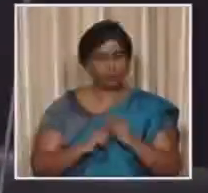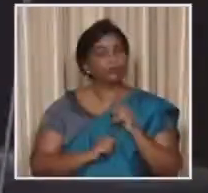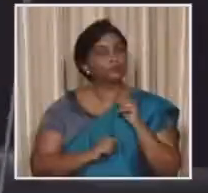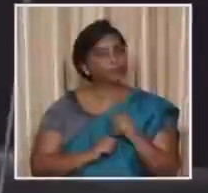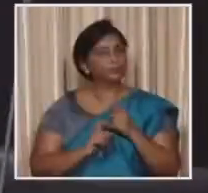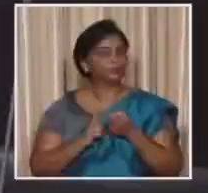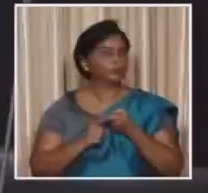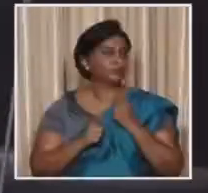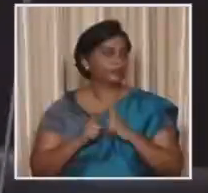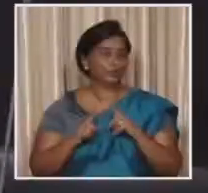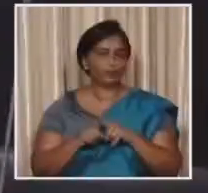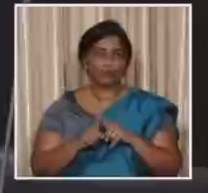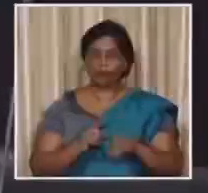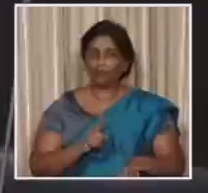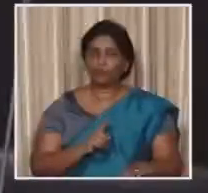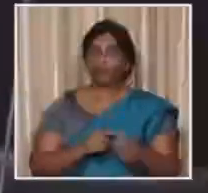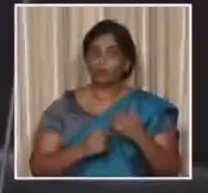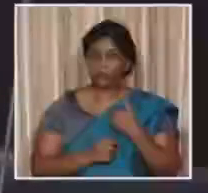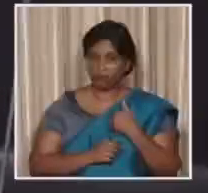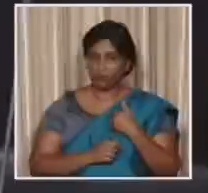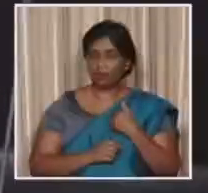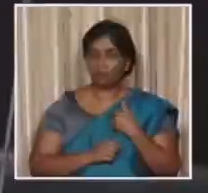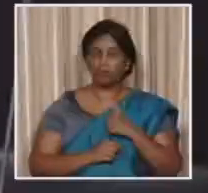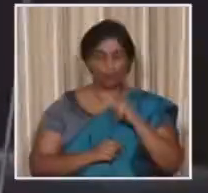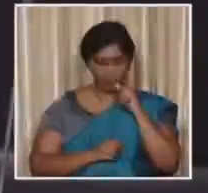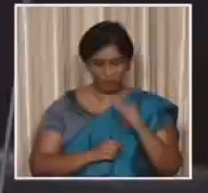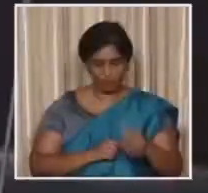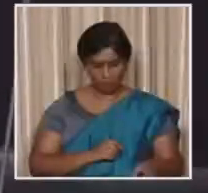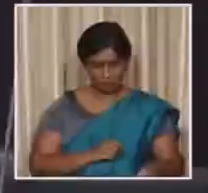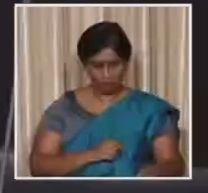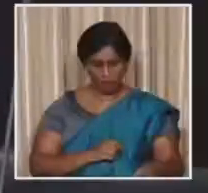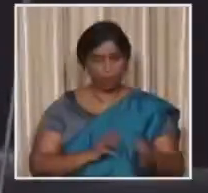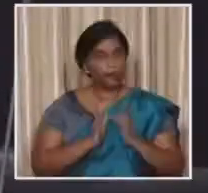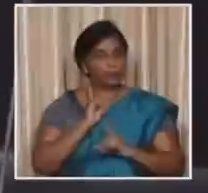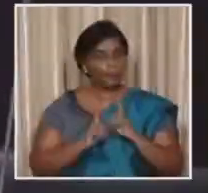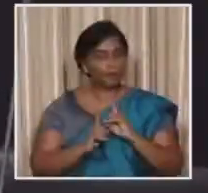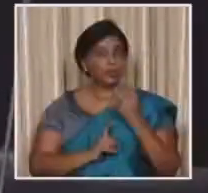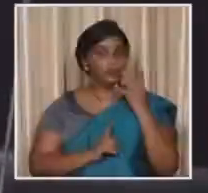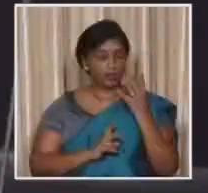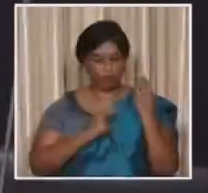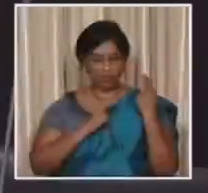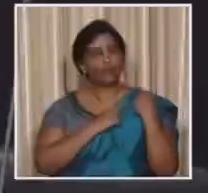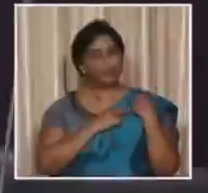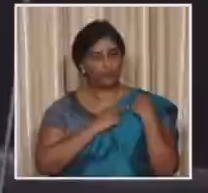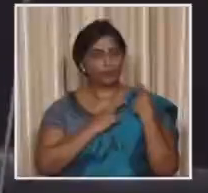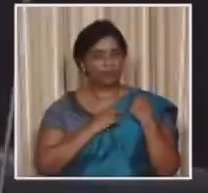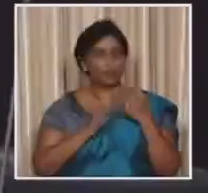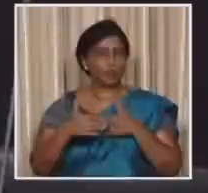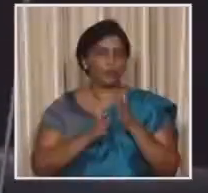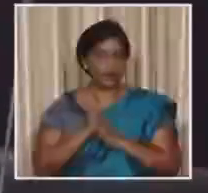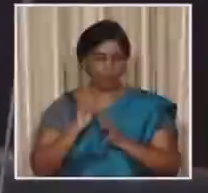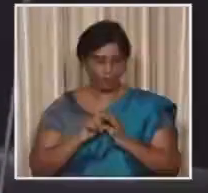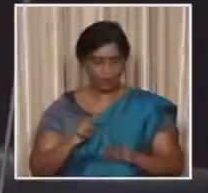කරනවා. දැන් උදාහරණයක් විදිහට මම ඇත්ත වශයෙන් බැලුවොත් අමාත්‍යංශ 4ක වගකීම් දරන කැබිනට්